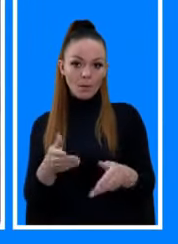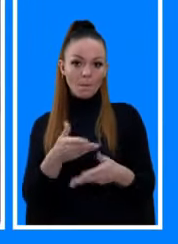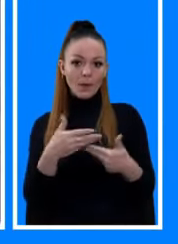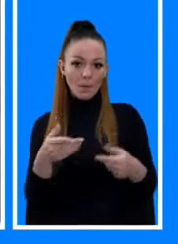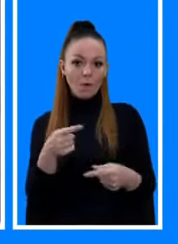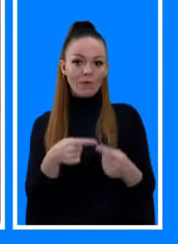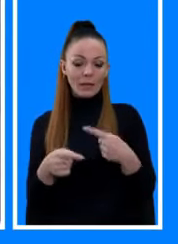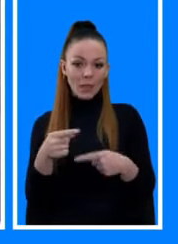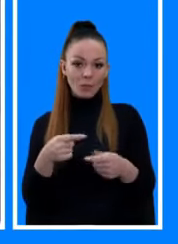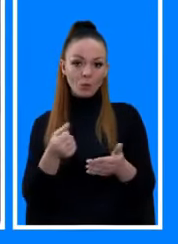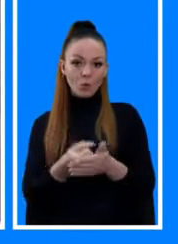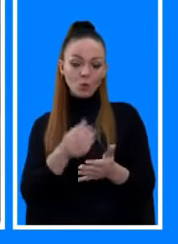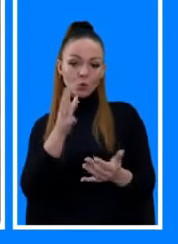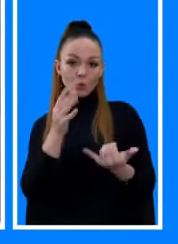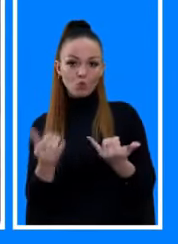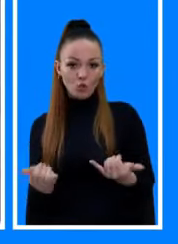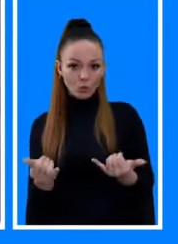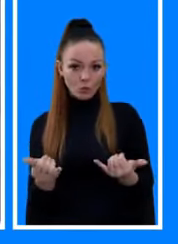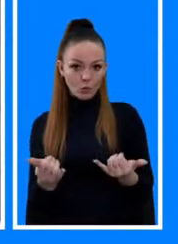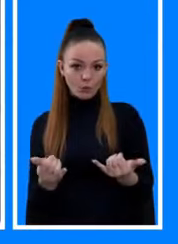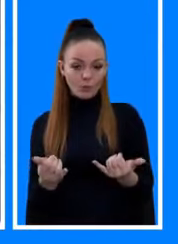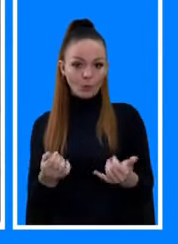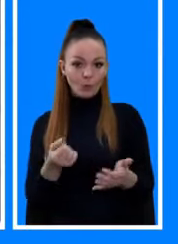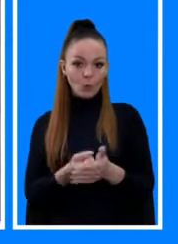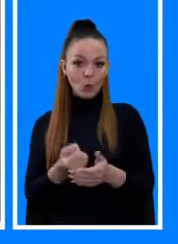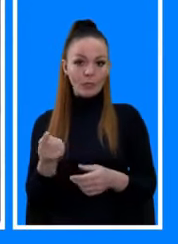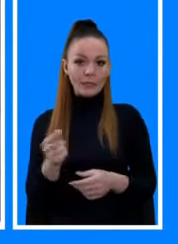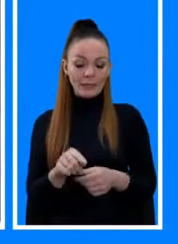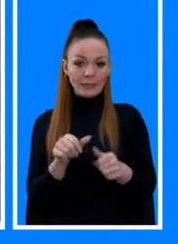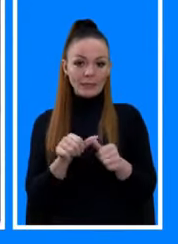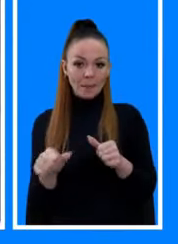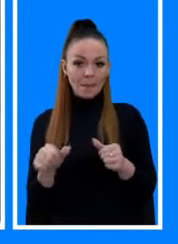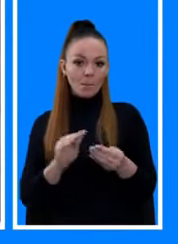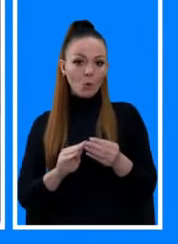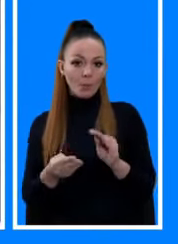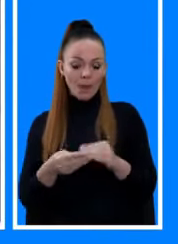до сучасного, до тих саме проблем,